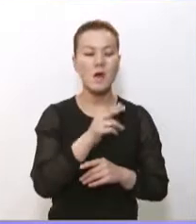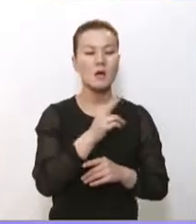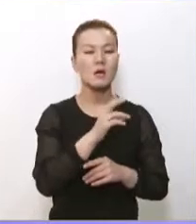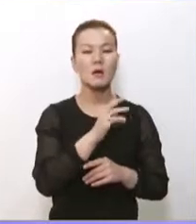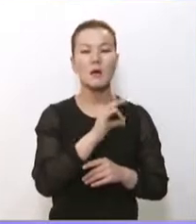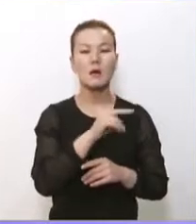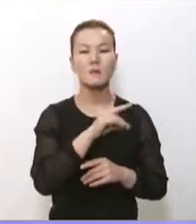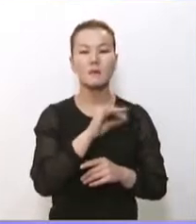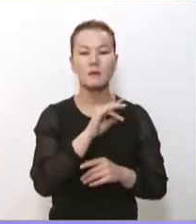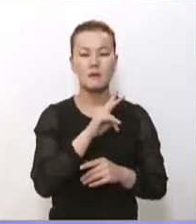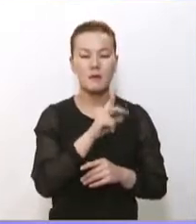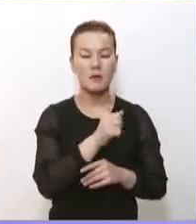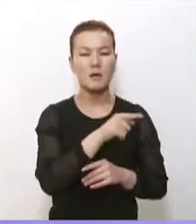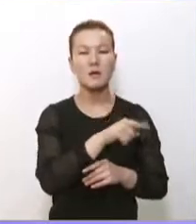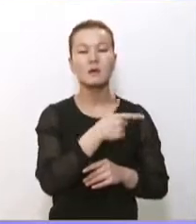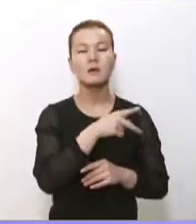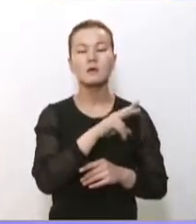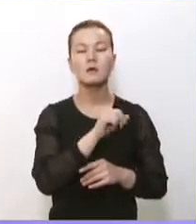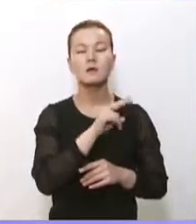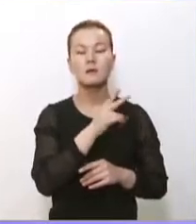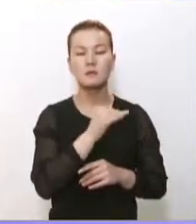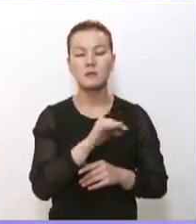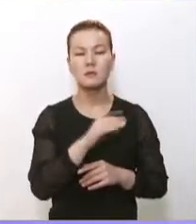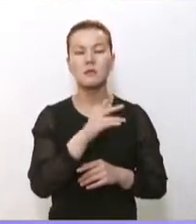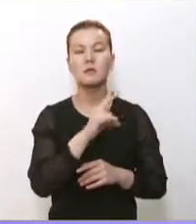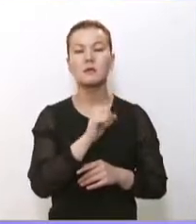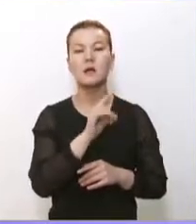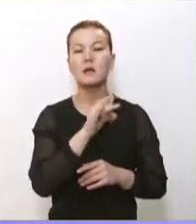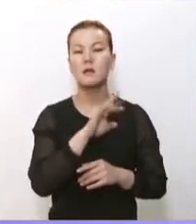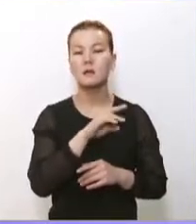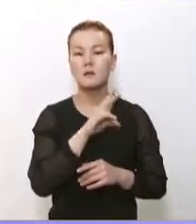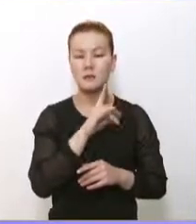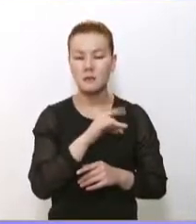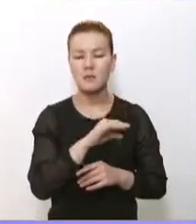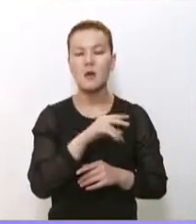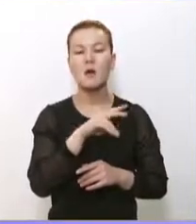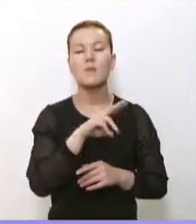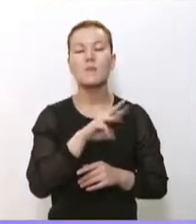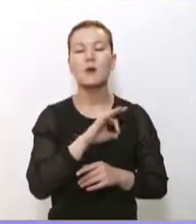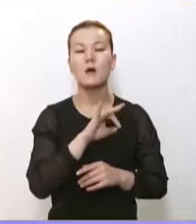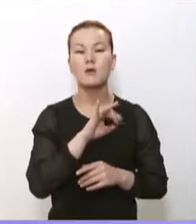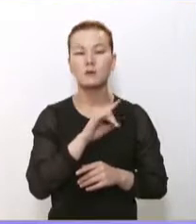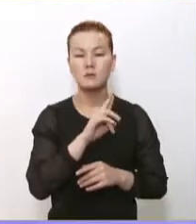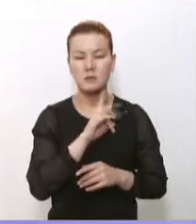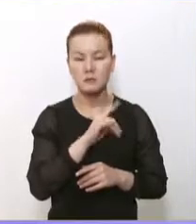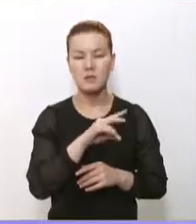копилка, гладкий, нарядный, морозный, лошадка.